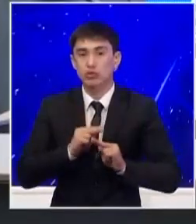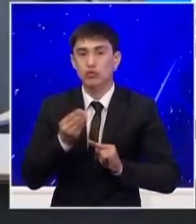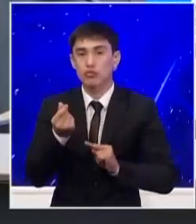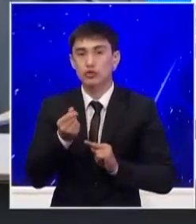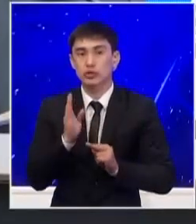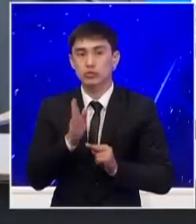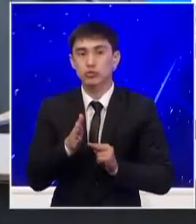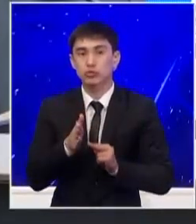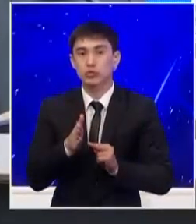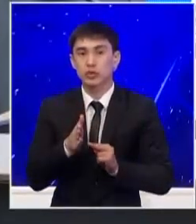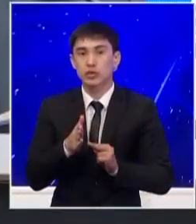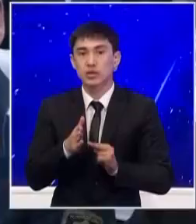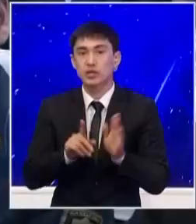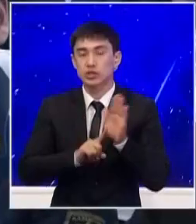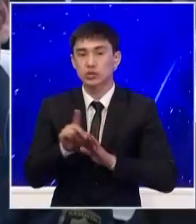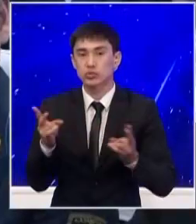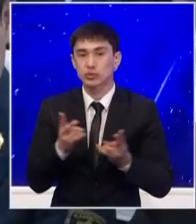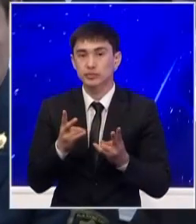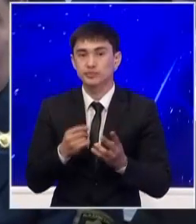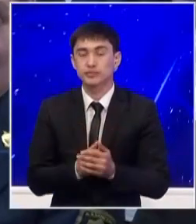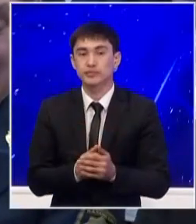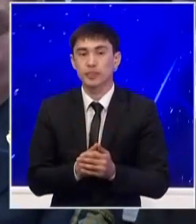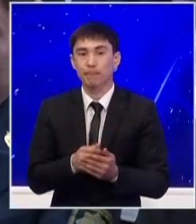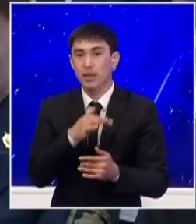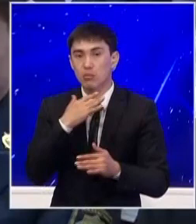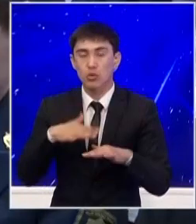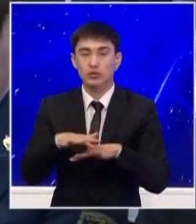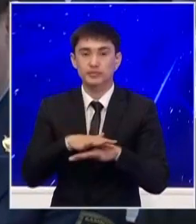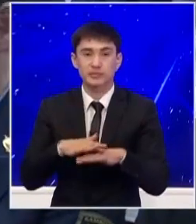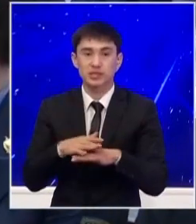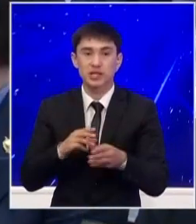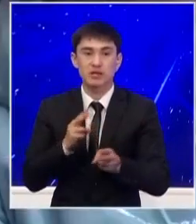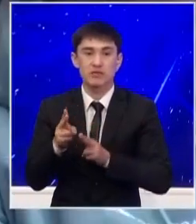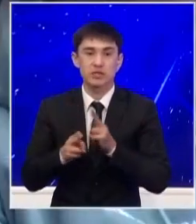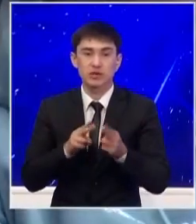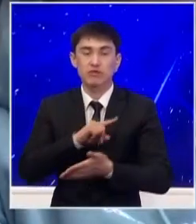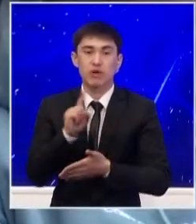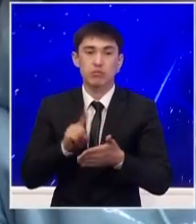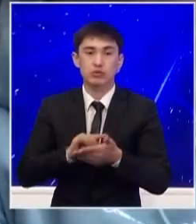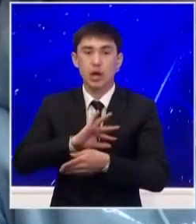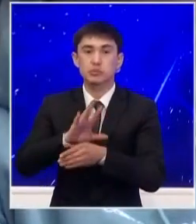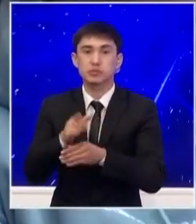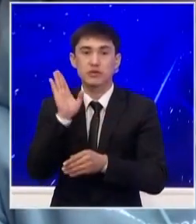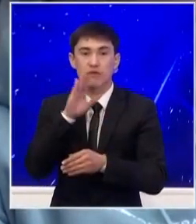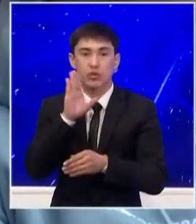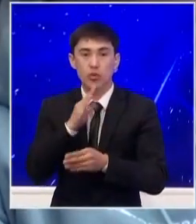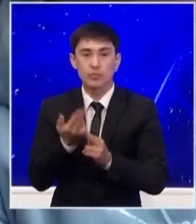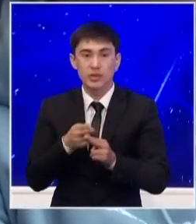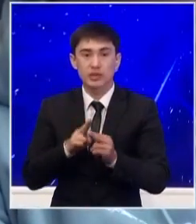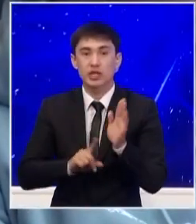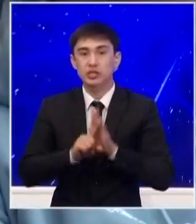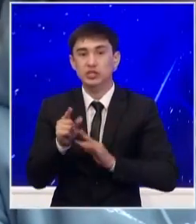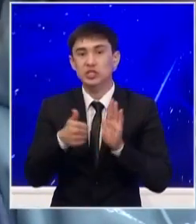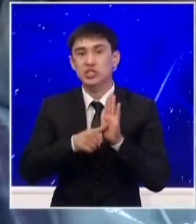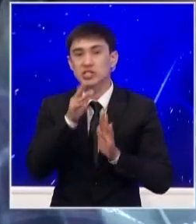бюджетную, муторную, но ее надо будет начинать. Немало нареканий среди жителей Щелек вызывает вопрос обеспечения водоснабжением.